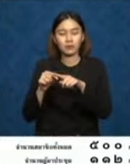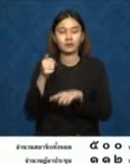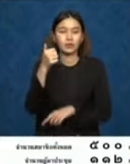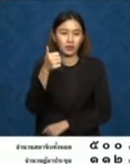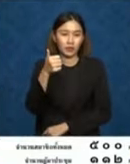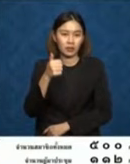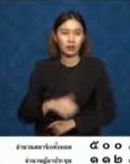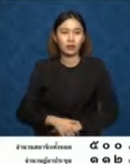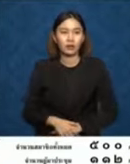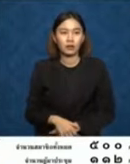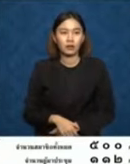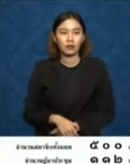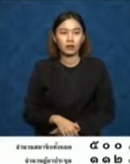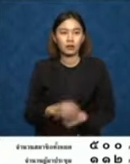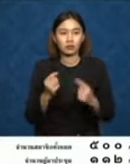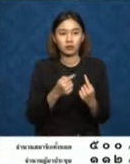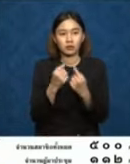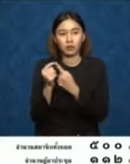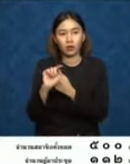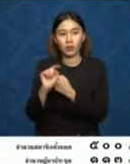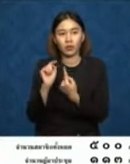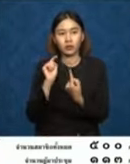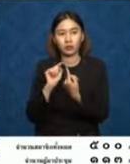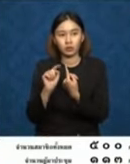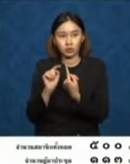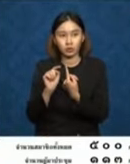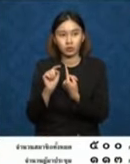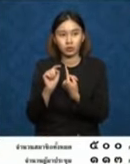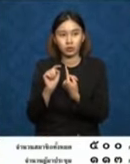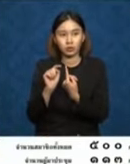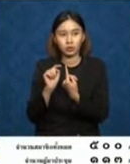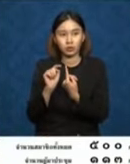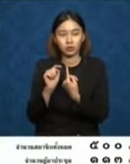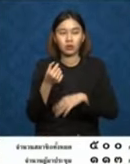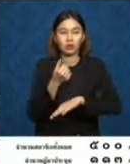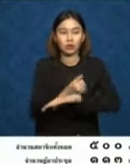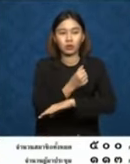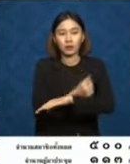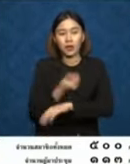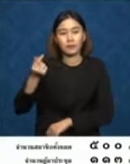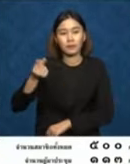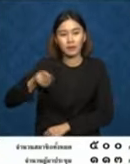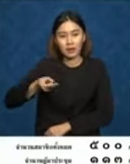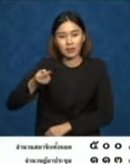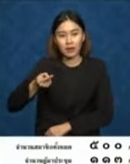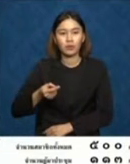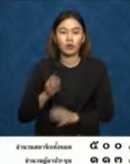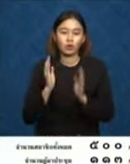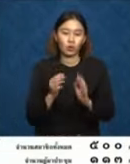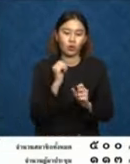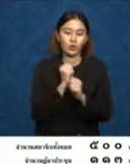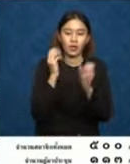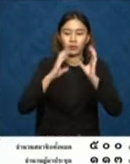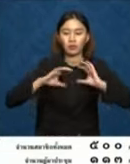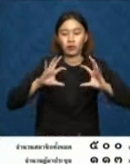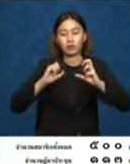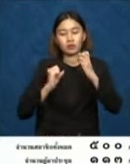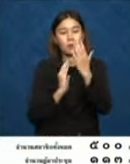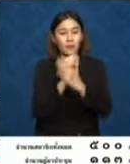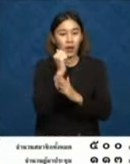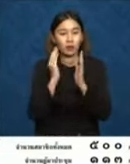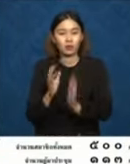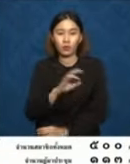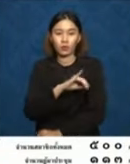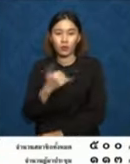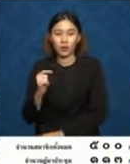ได้นะครับอีกส่วนหนึ่งก็คือในเรื่องของลูกจ้างประจำหรือพนักงานราชการที่สอบบรรจุบาง